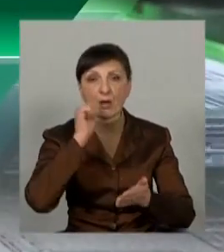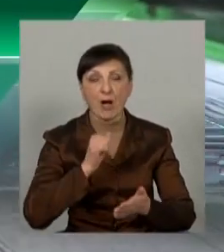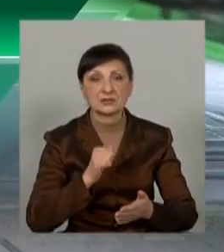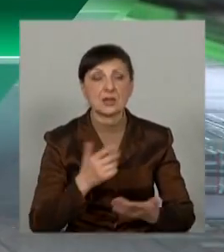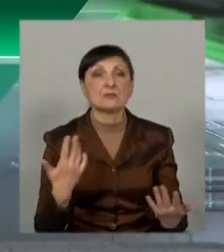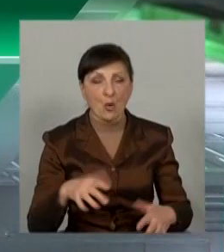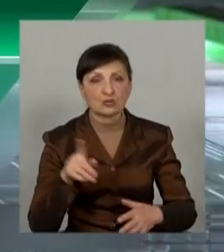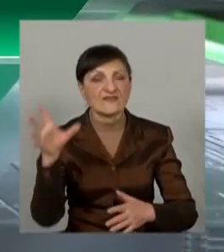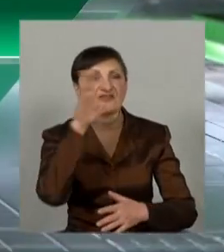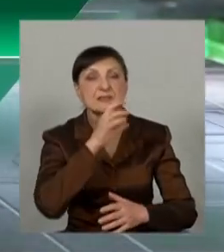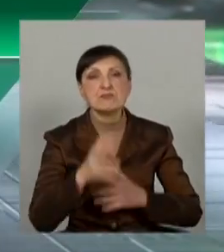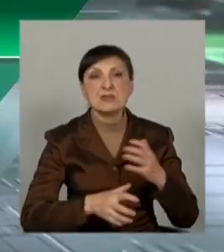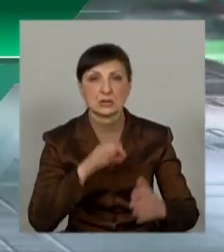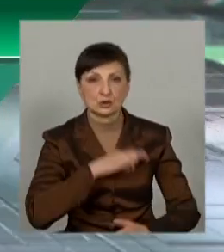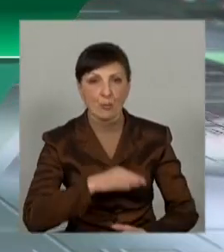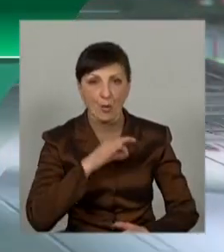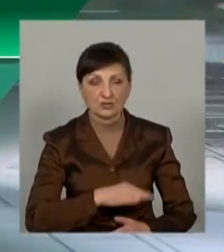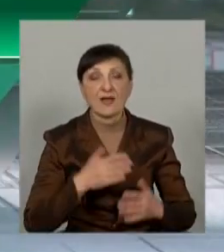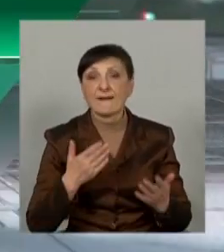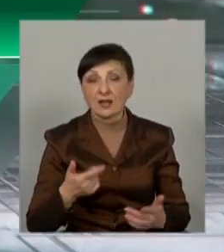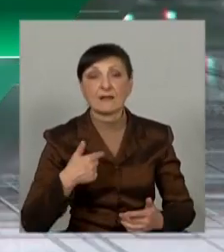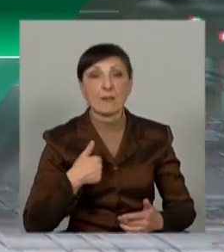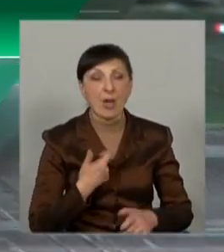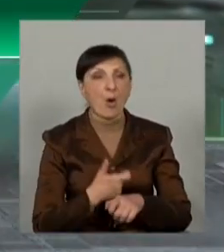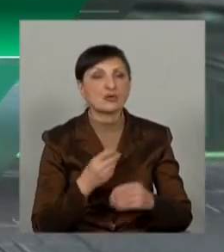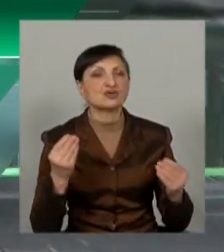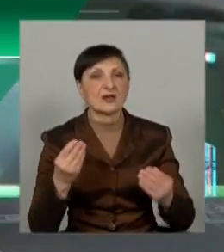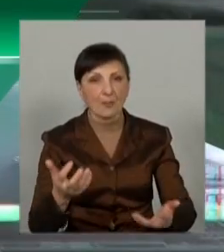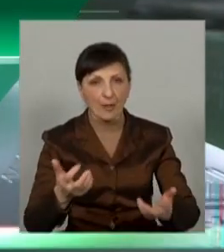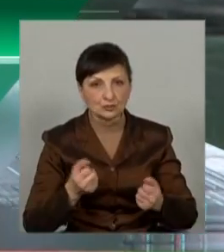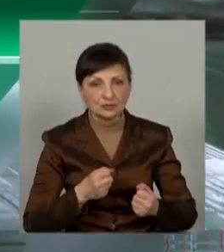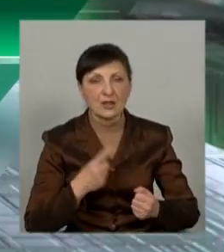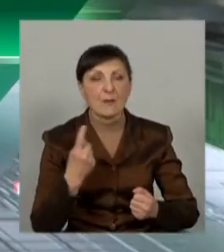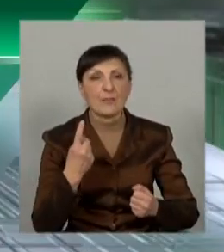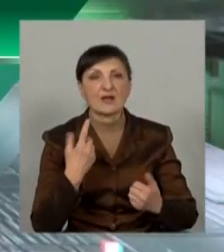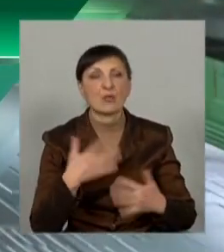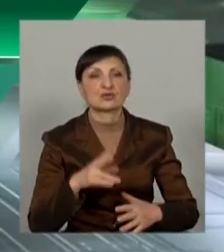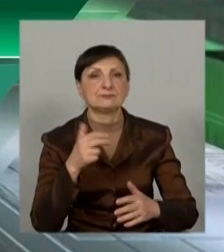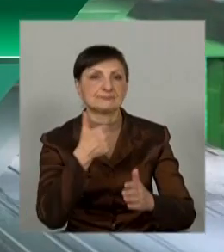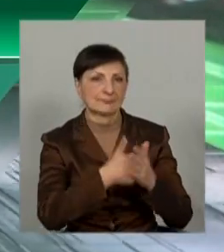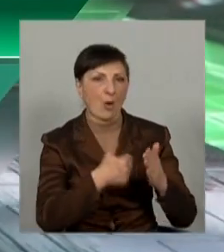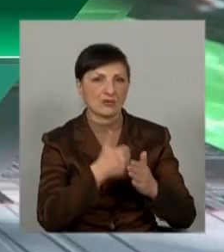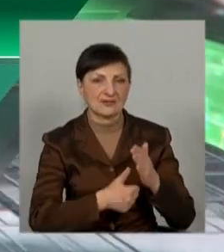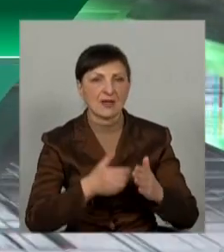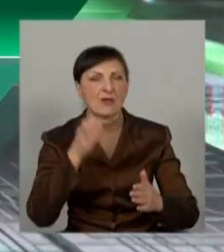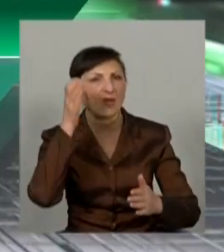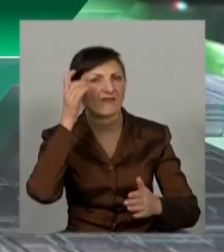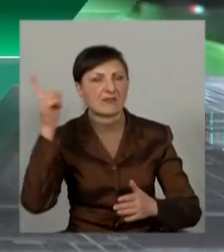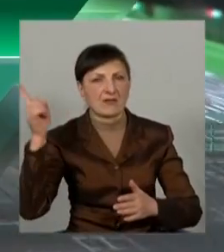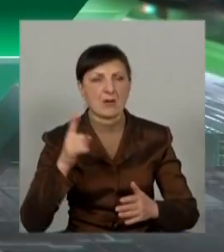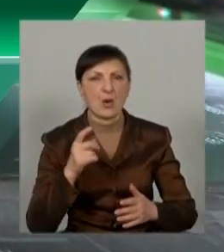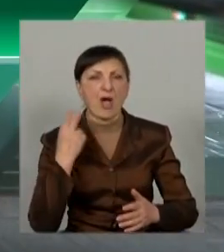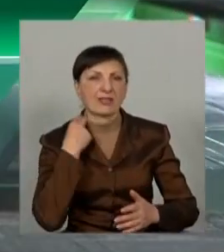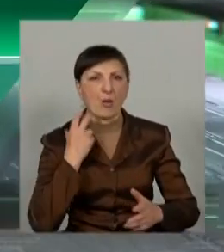цитируются учеными со всего мира. И, конечно же, для меня огромная честь получить столь высокую оценку от ведущих экспертов Стэнфордского университета.